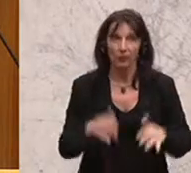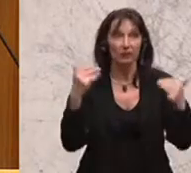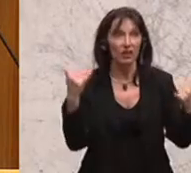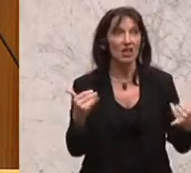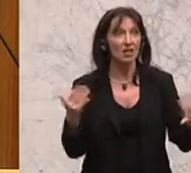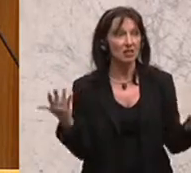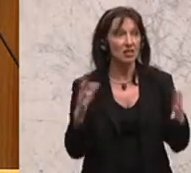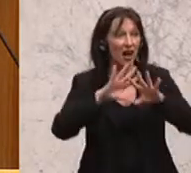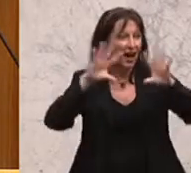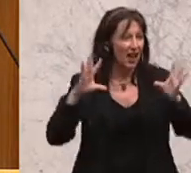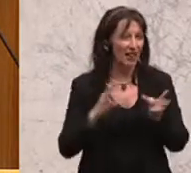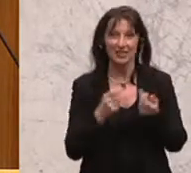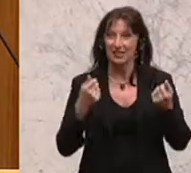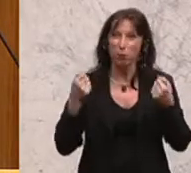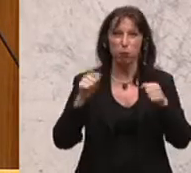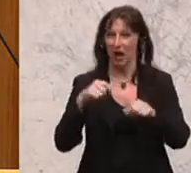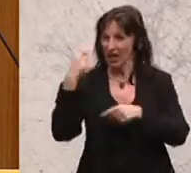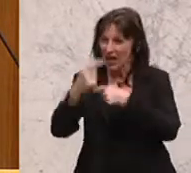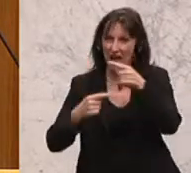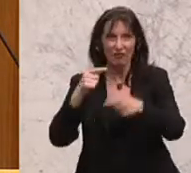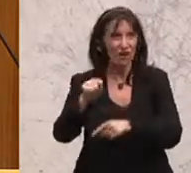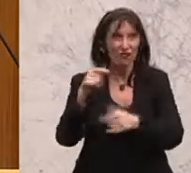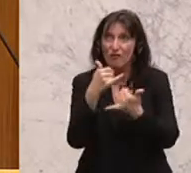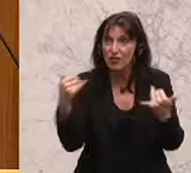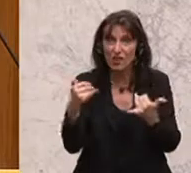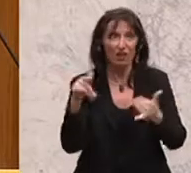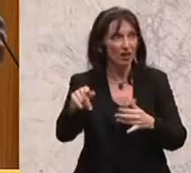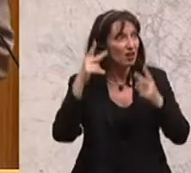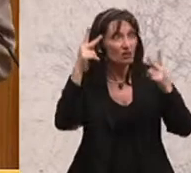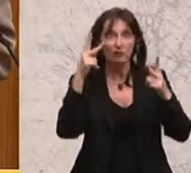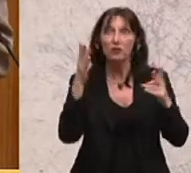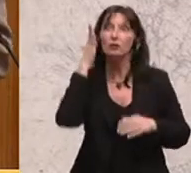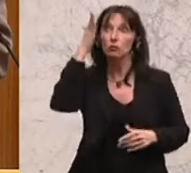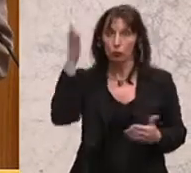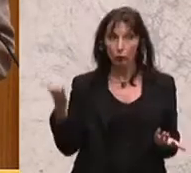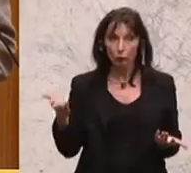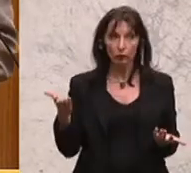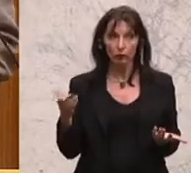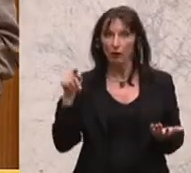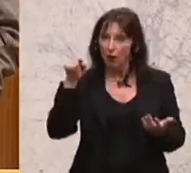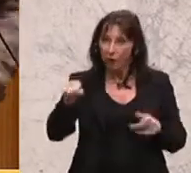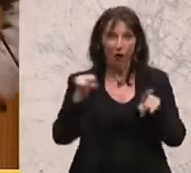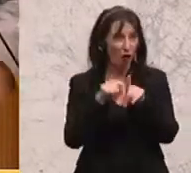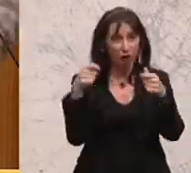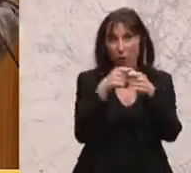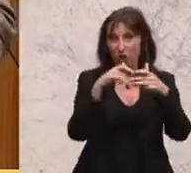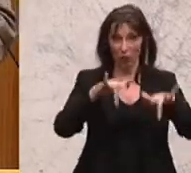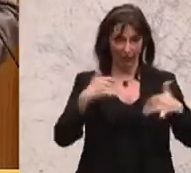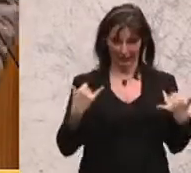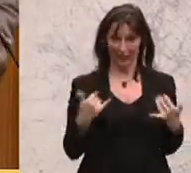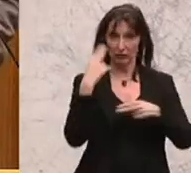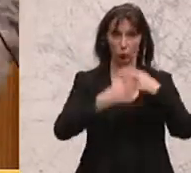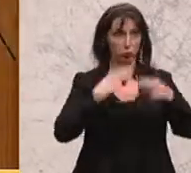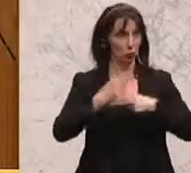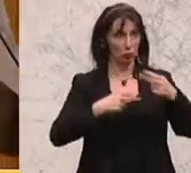der Punkt ist natürlich, dass diese ganze Bankenentwicklung weiter entscheidend sein wird. Und das hat im Übrigen auch was mit den laufenden Untersuchungen zu tun, die wir